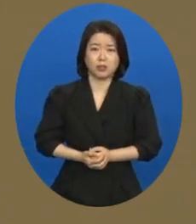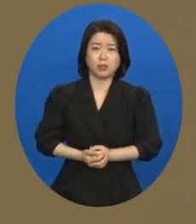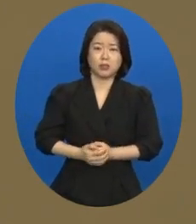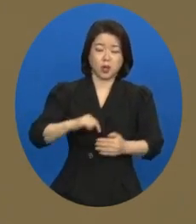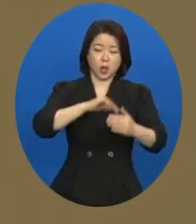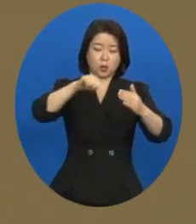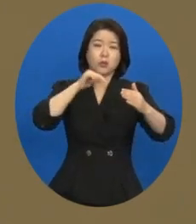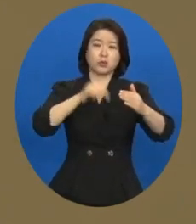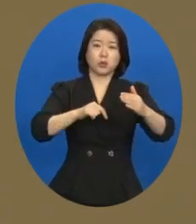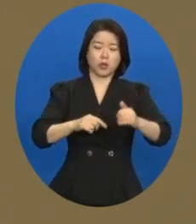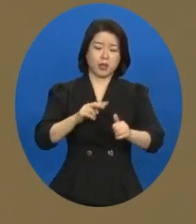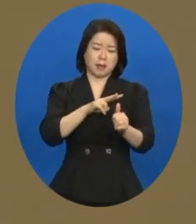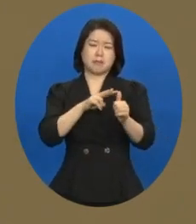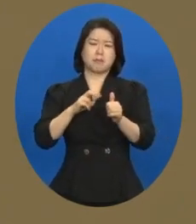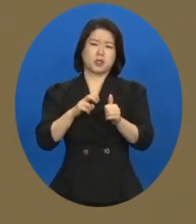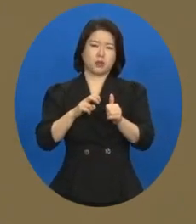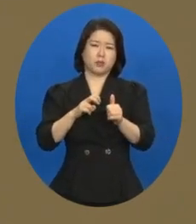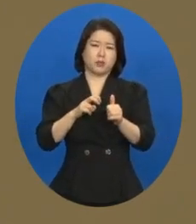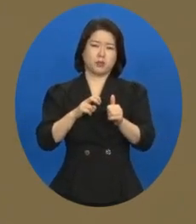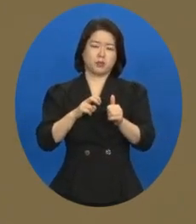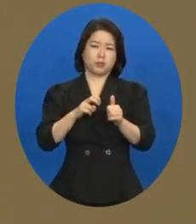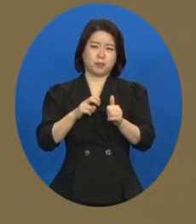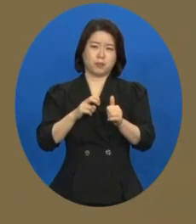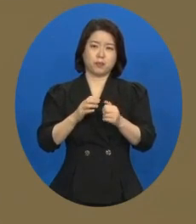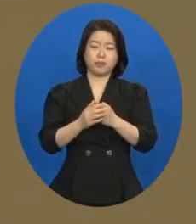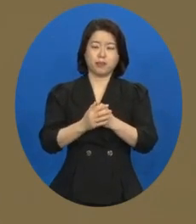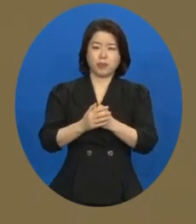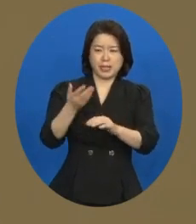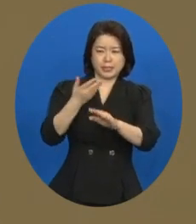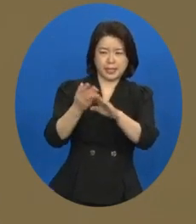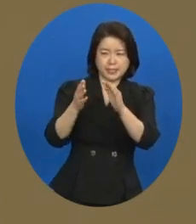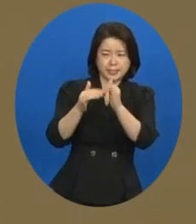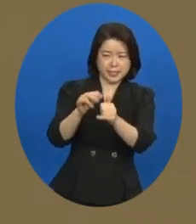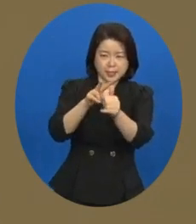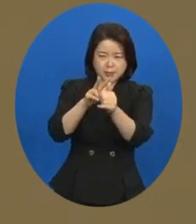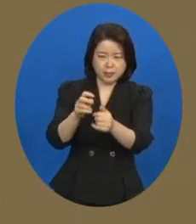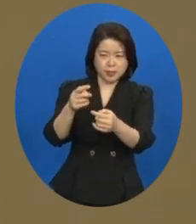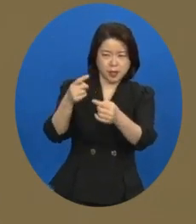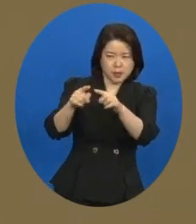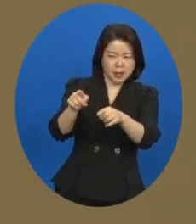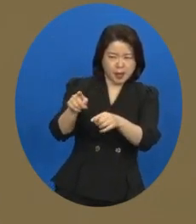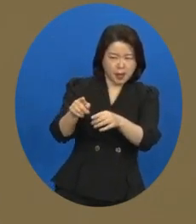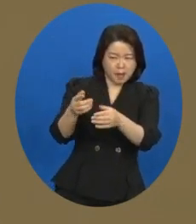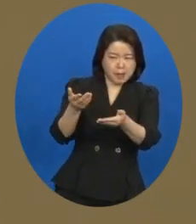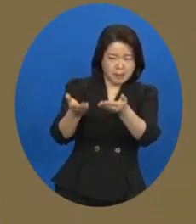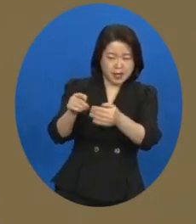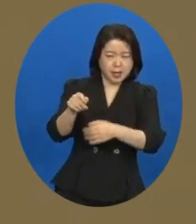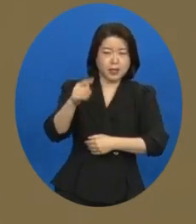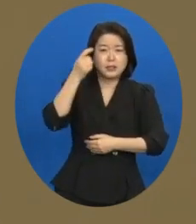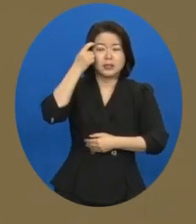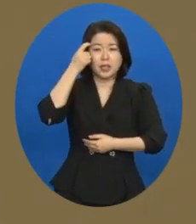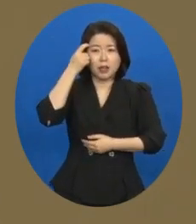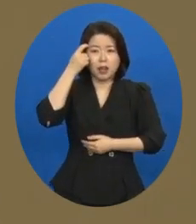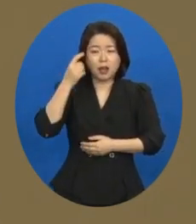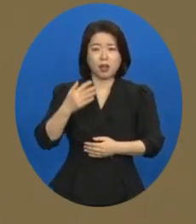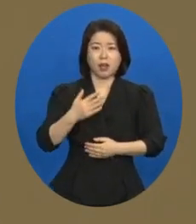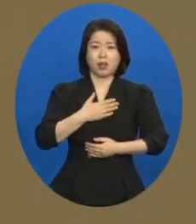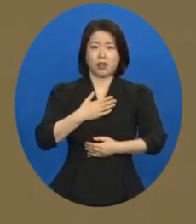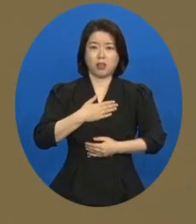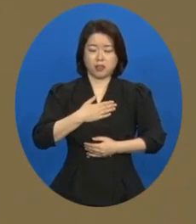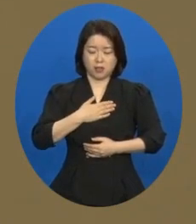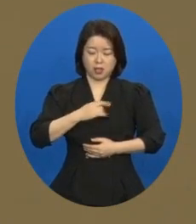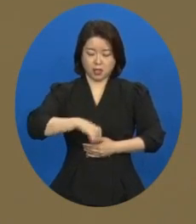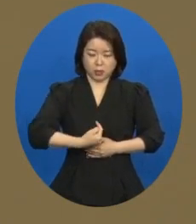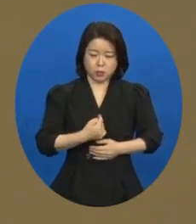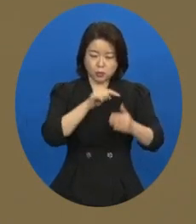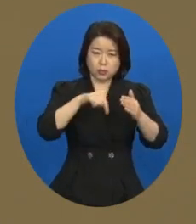우리 속에 있는 미움이 남을 증오하고 비판하고 하는 그 생각이 우리를 스스로